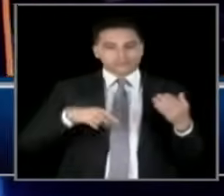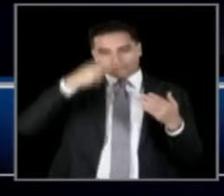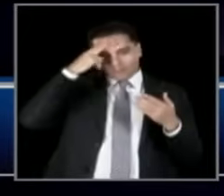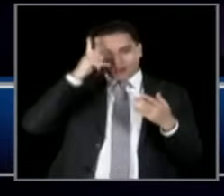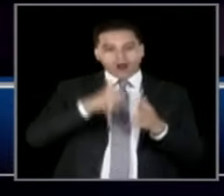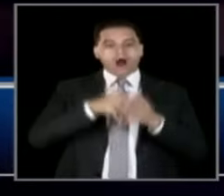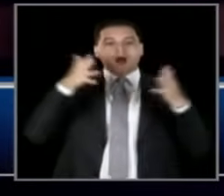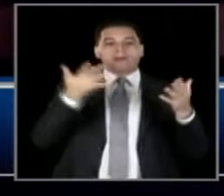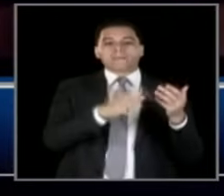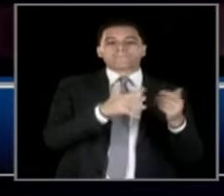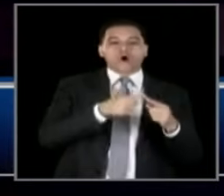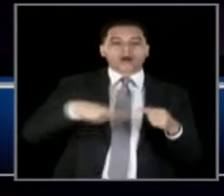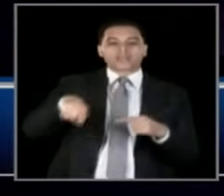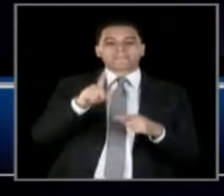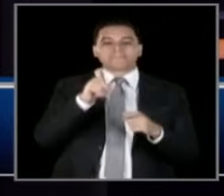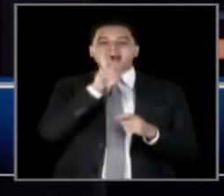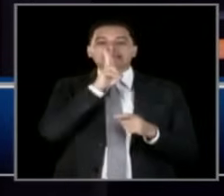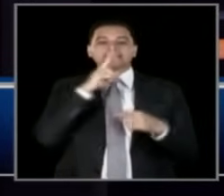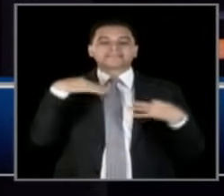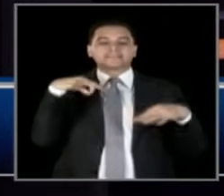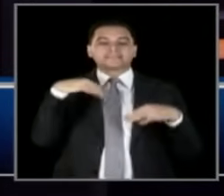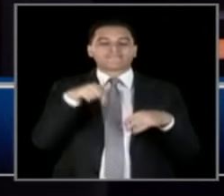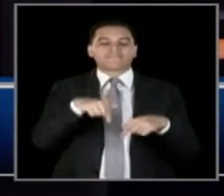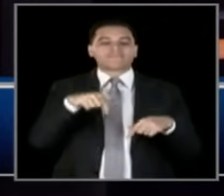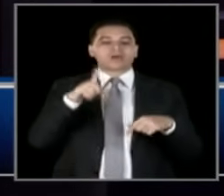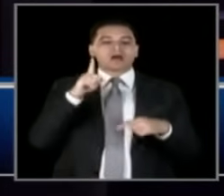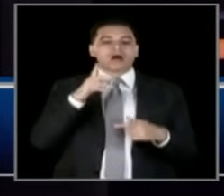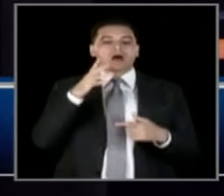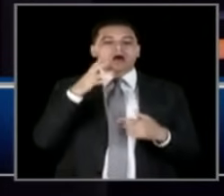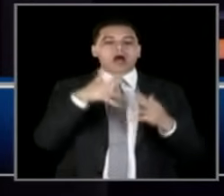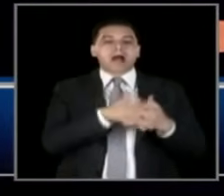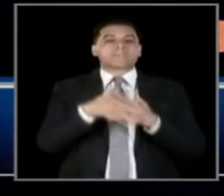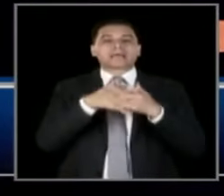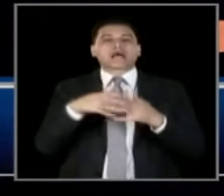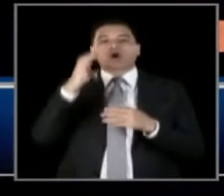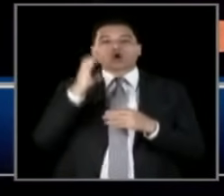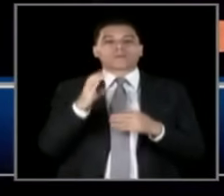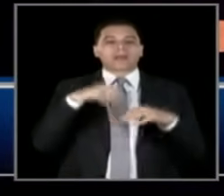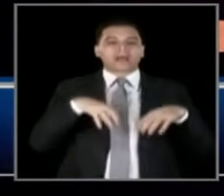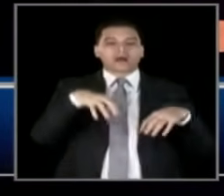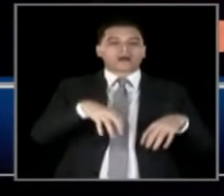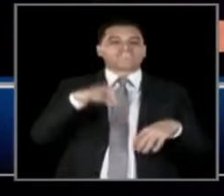ما هي اكبر بحيره مياه عذبه بقاره امريكا الجنوبيه؟